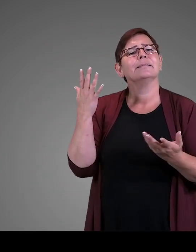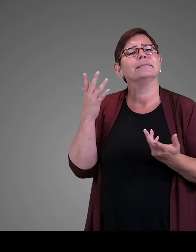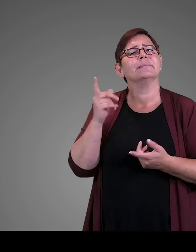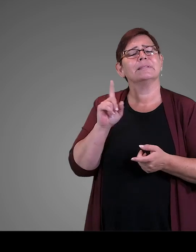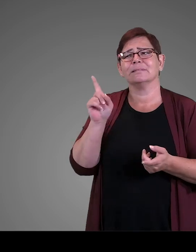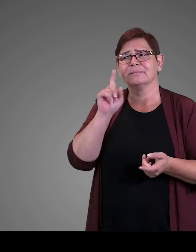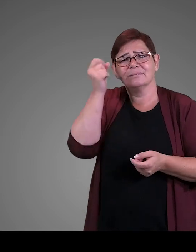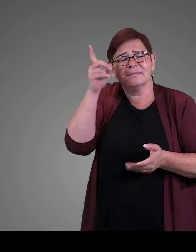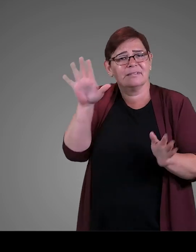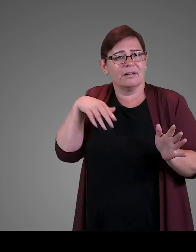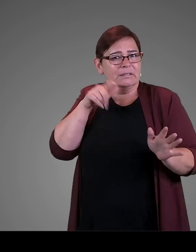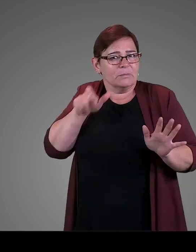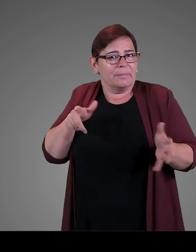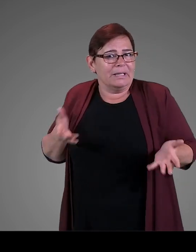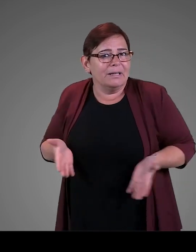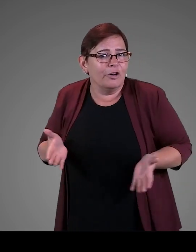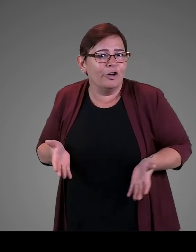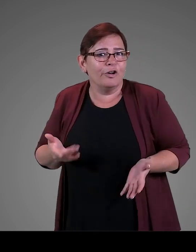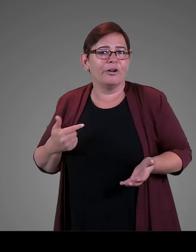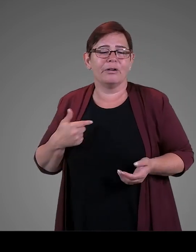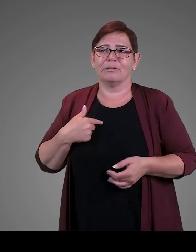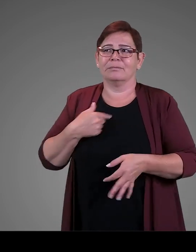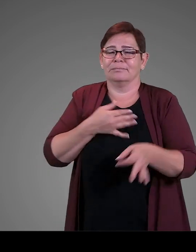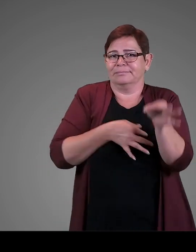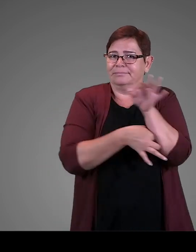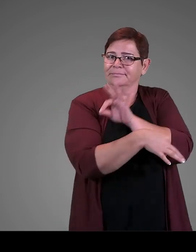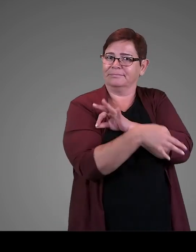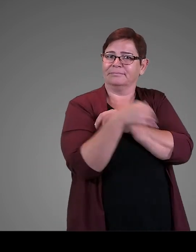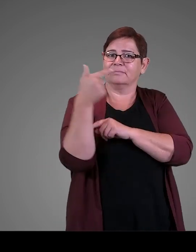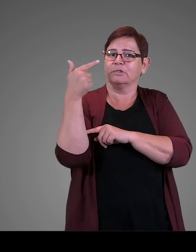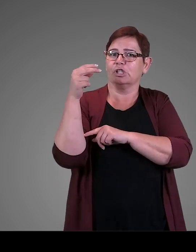Mais en fait, je n'étais pas supposée d'être ici. Je remplace